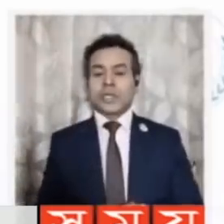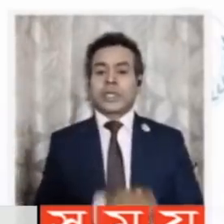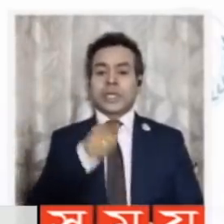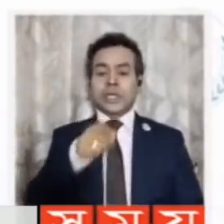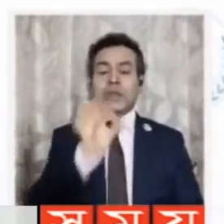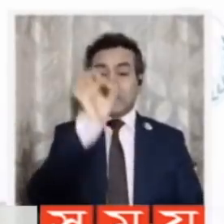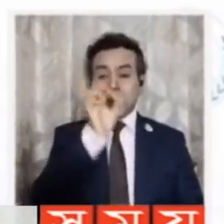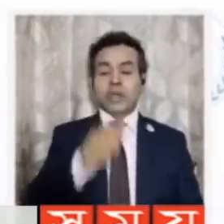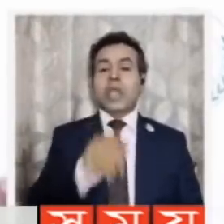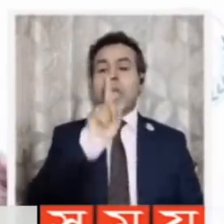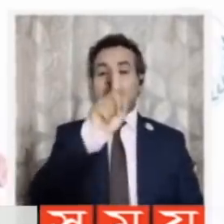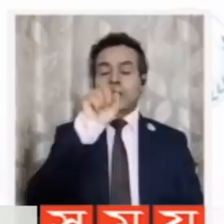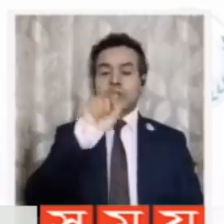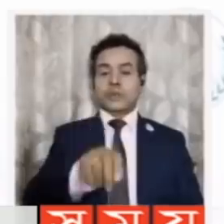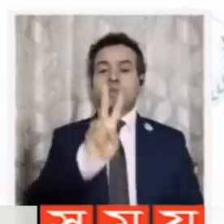1.26%।